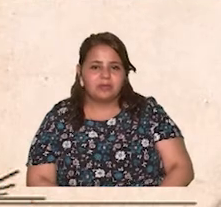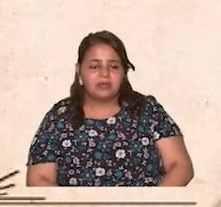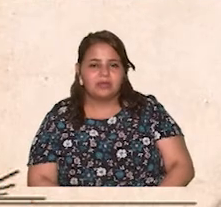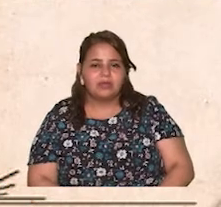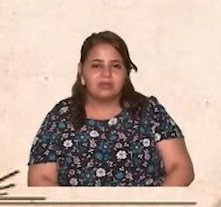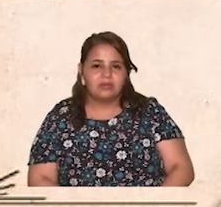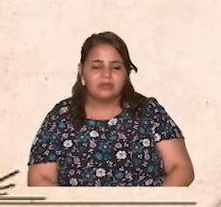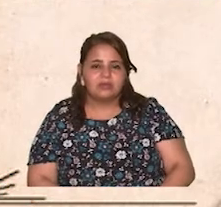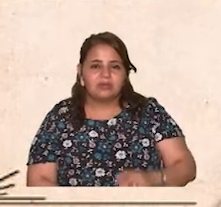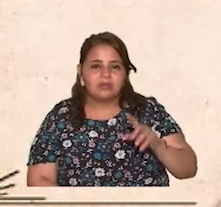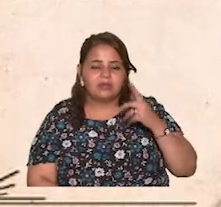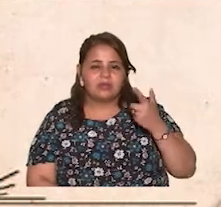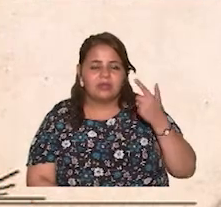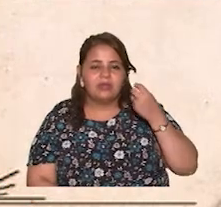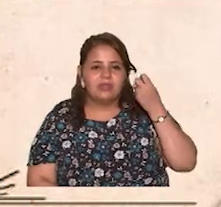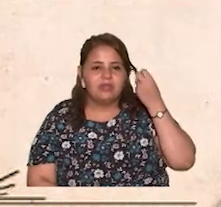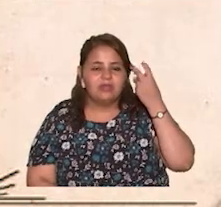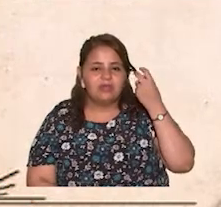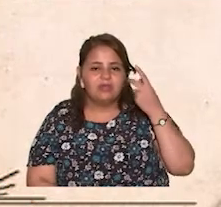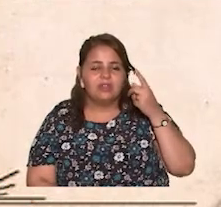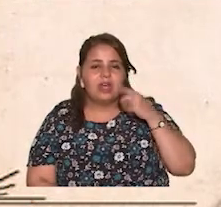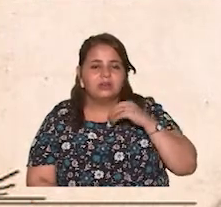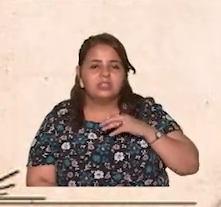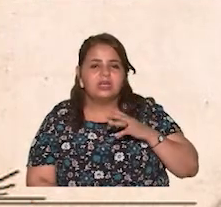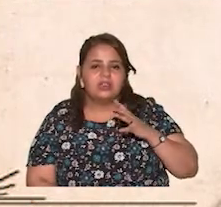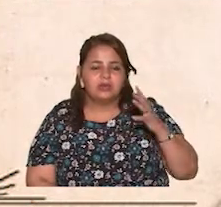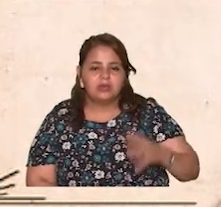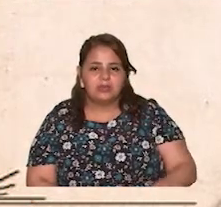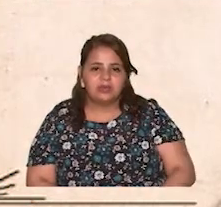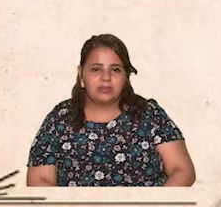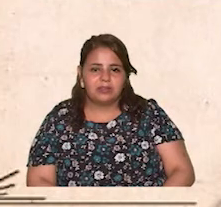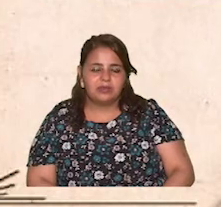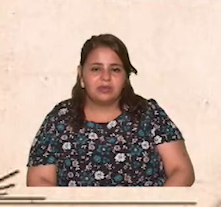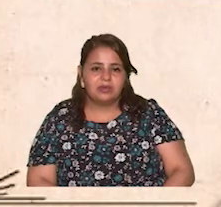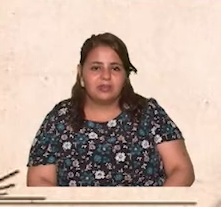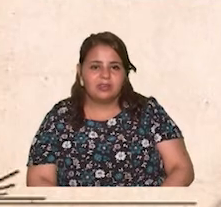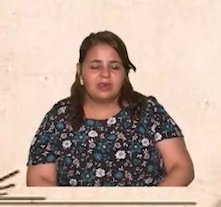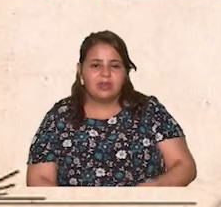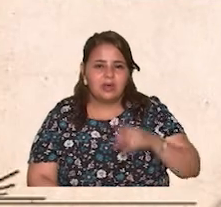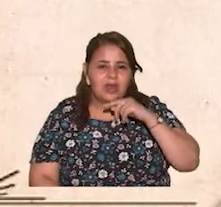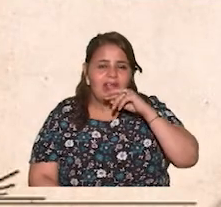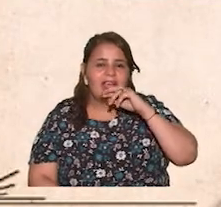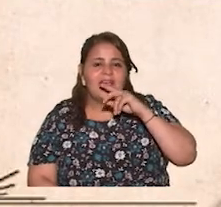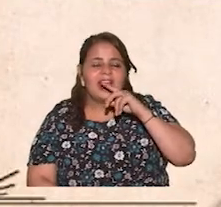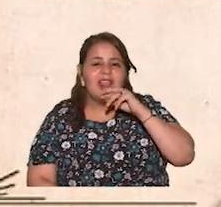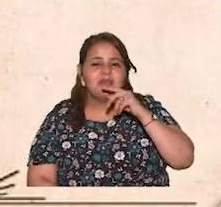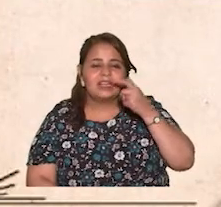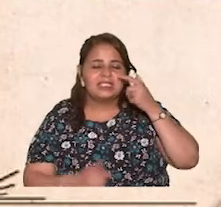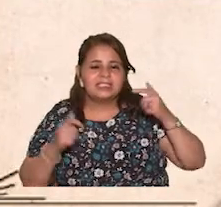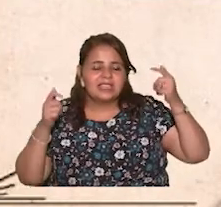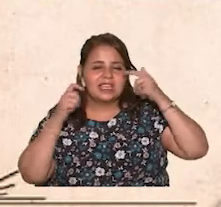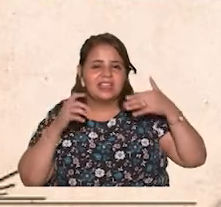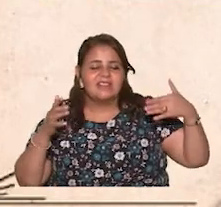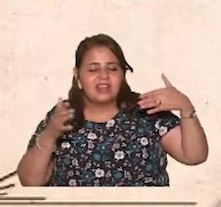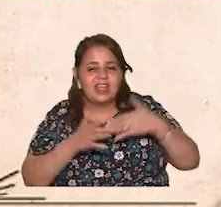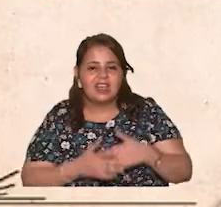أي أفكار مغالطة عليا وعايزين يكبروني. تمام. أنا يعني كلمة في ربع دقيقة يا سيدنا نختم بيها